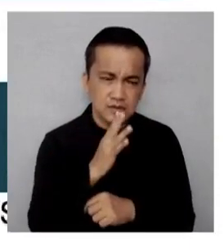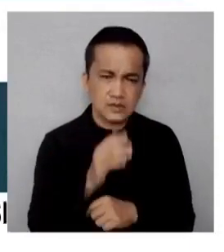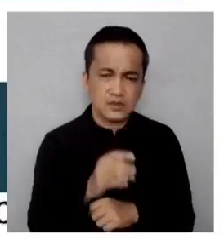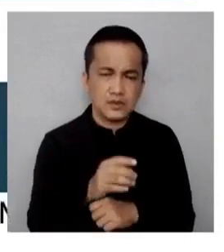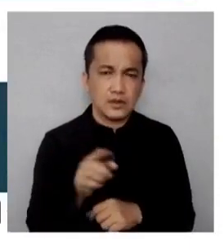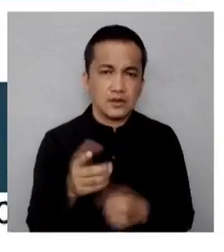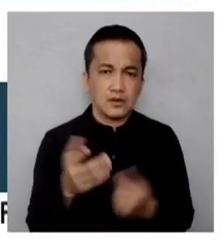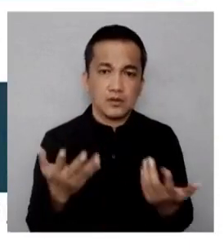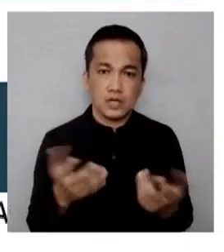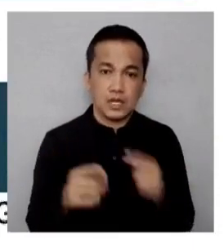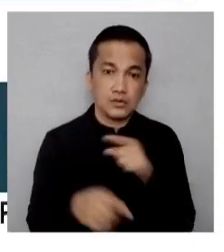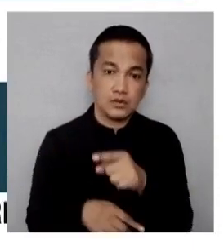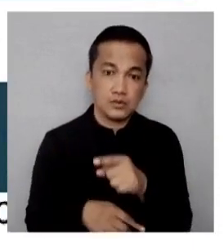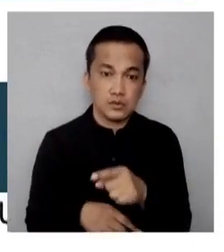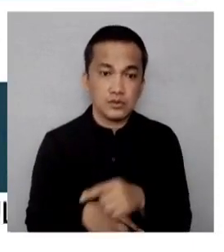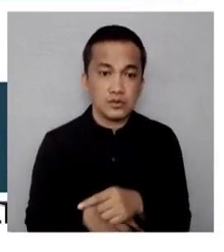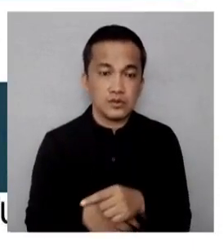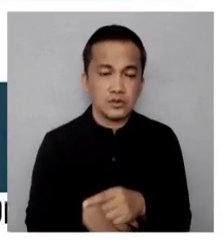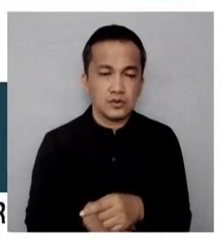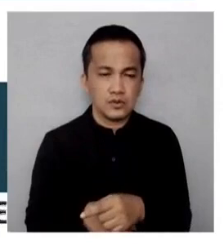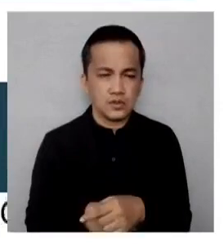yung